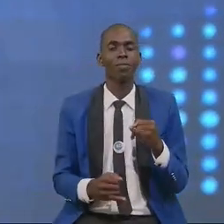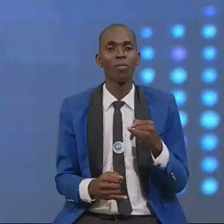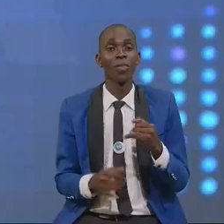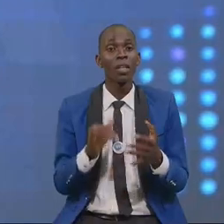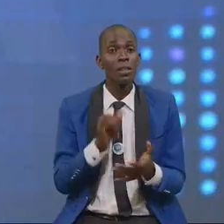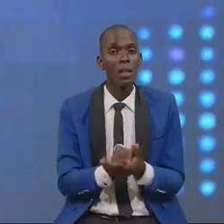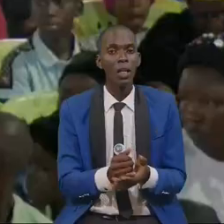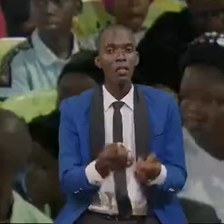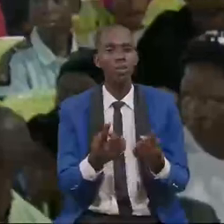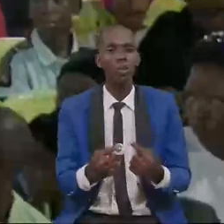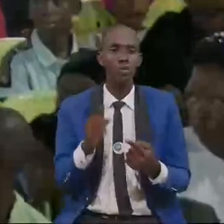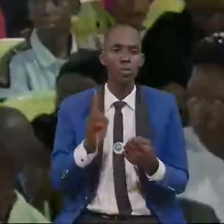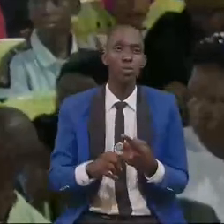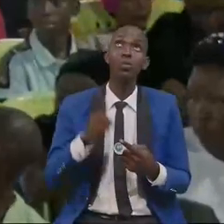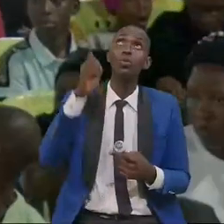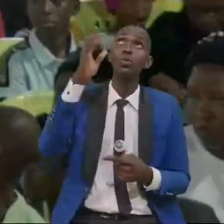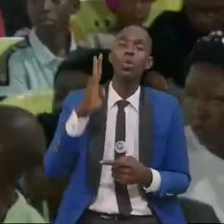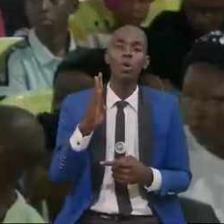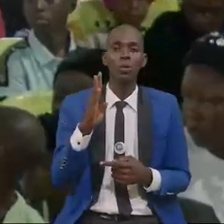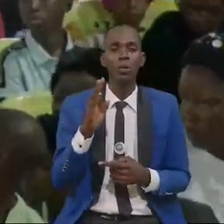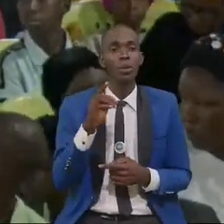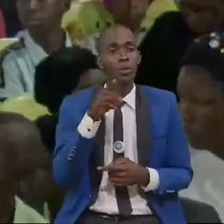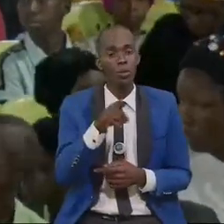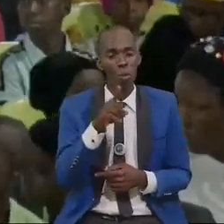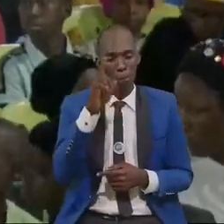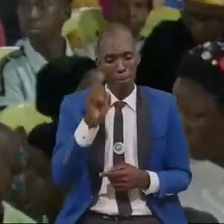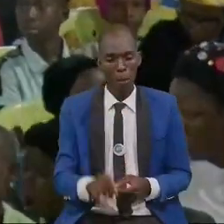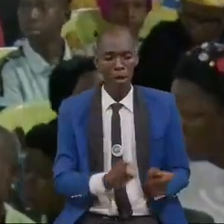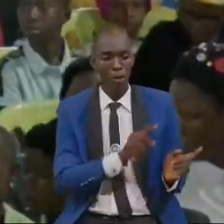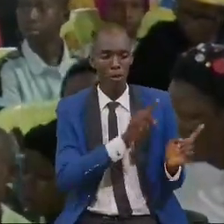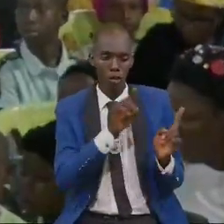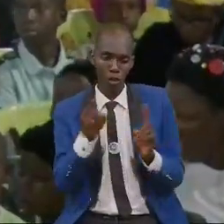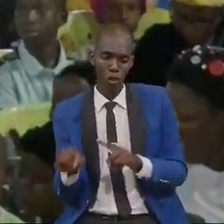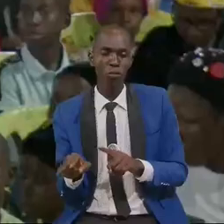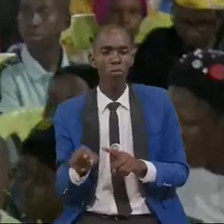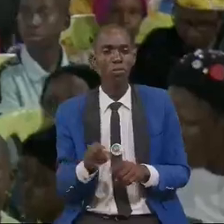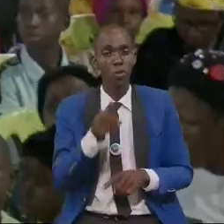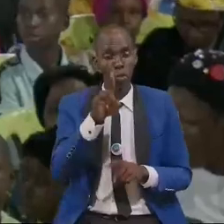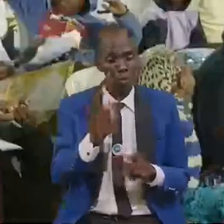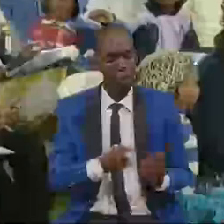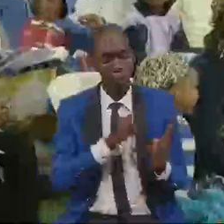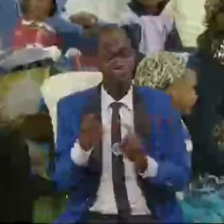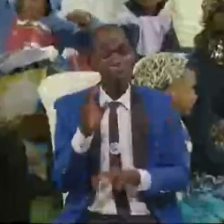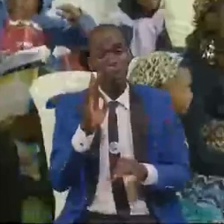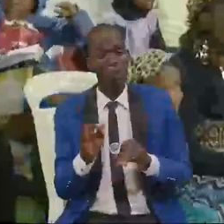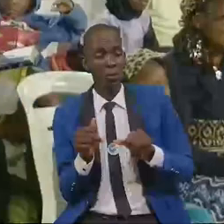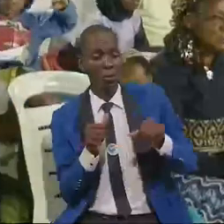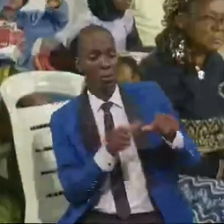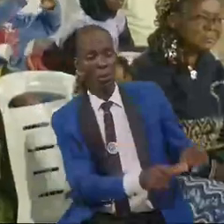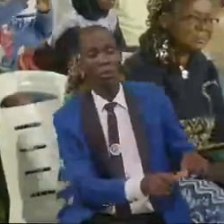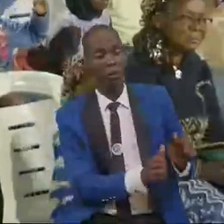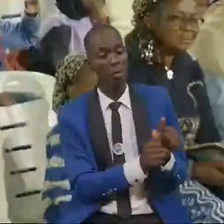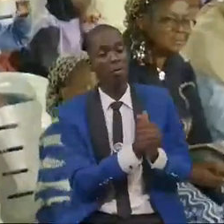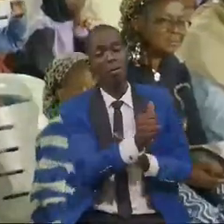par lui tu dois donc venir tu dois donc venir parce que tu restes à de loin